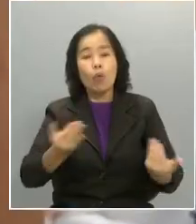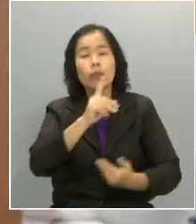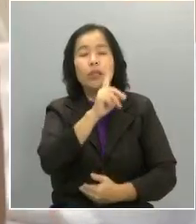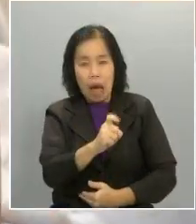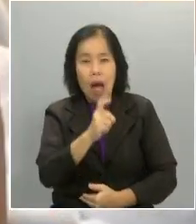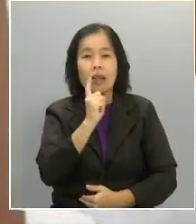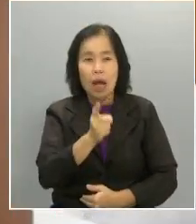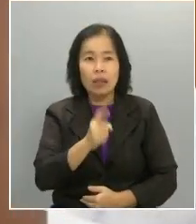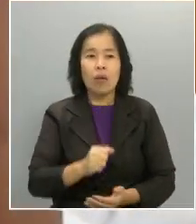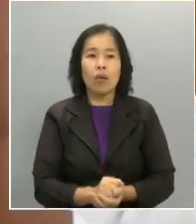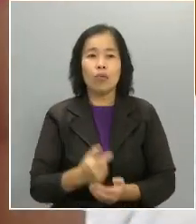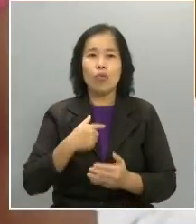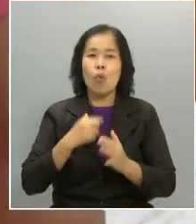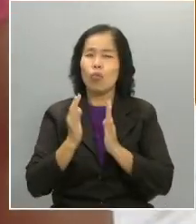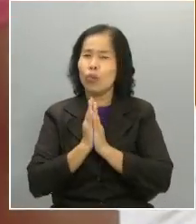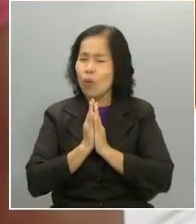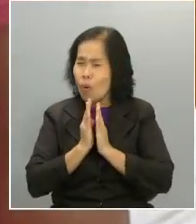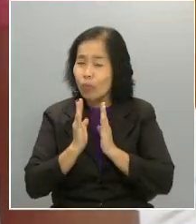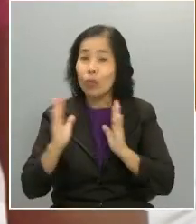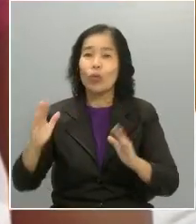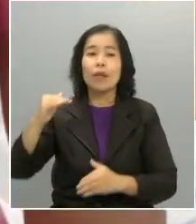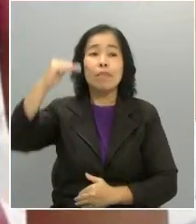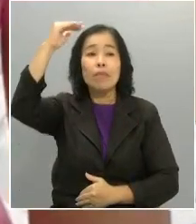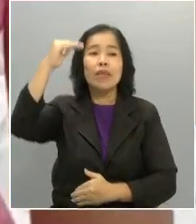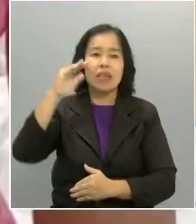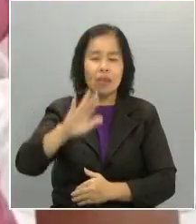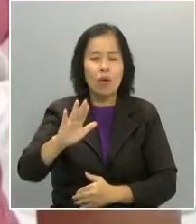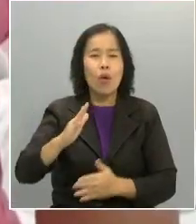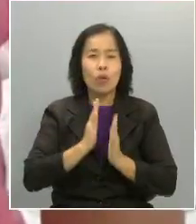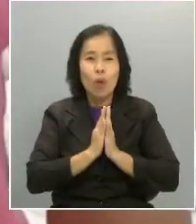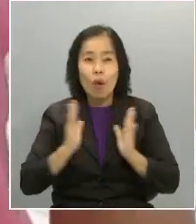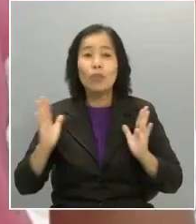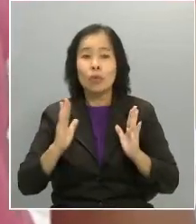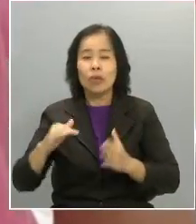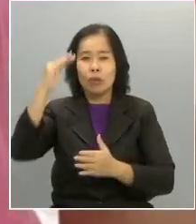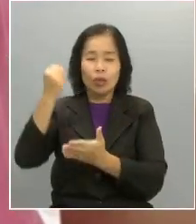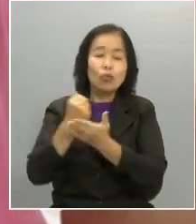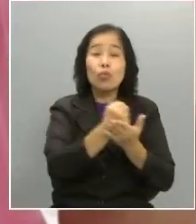้ขอบคุณที่สังคมไทยมีคนแบบ